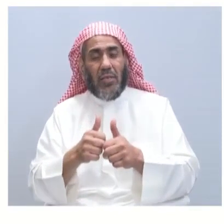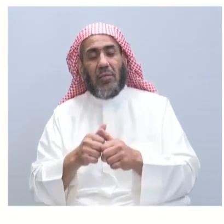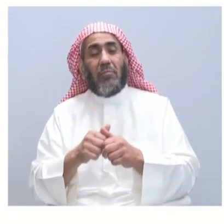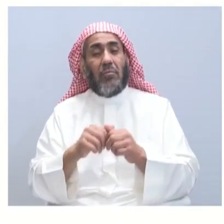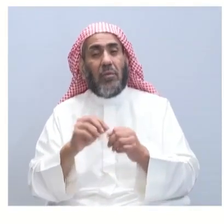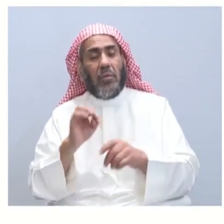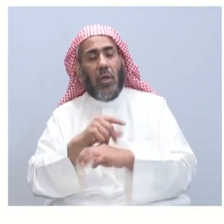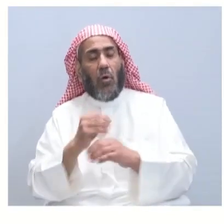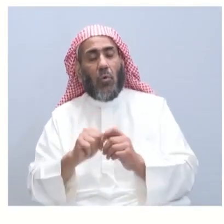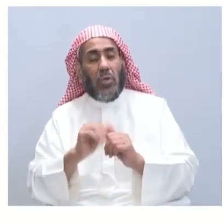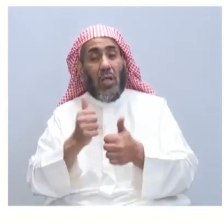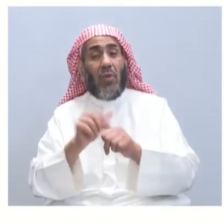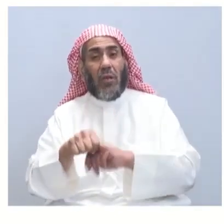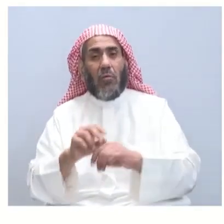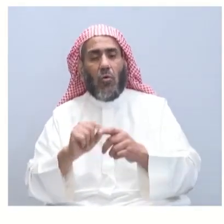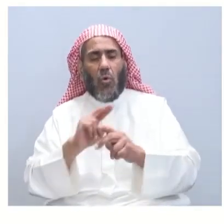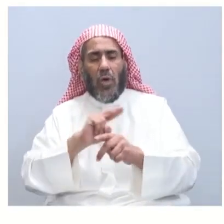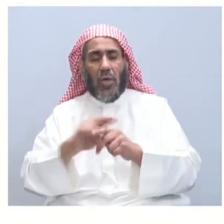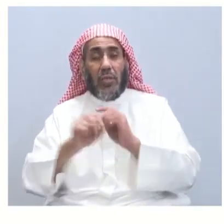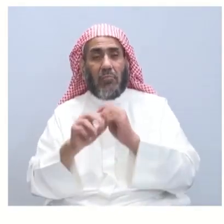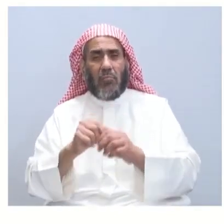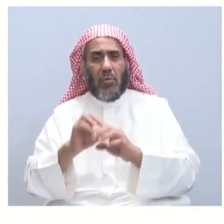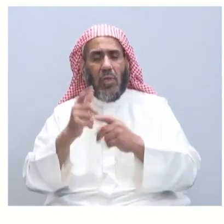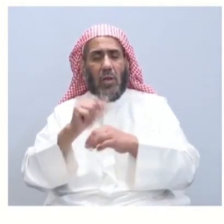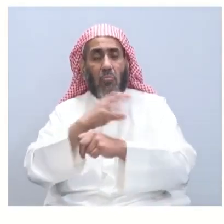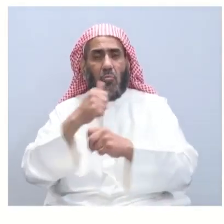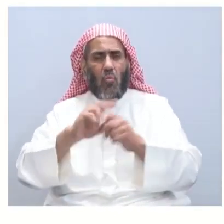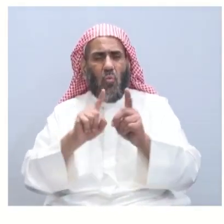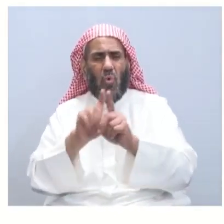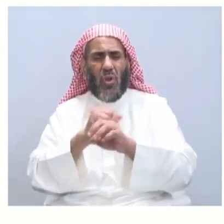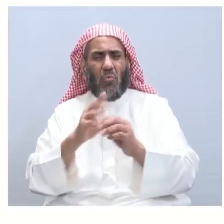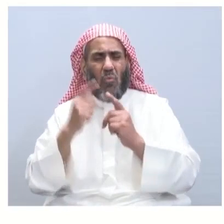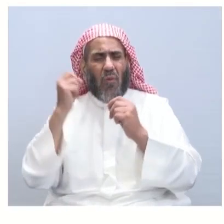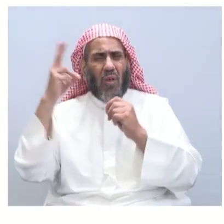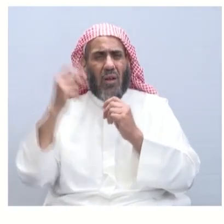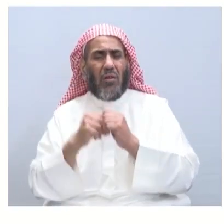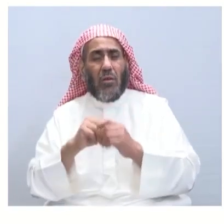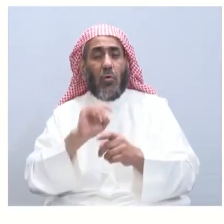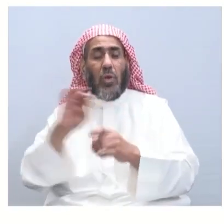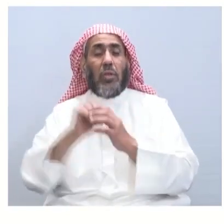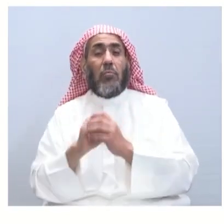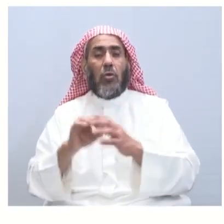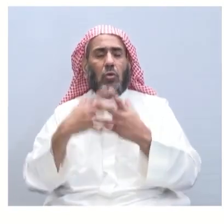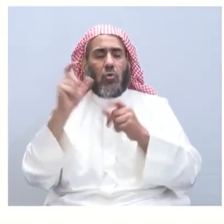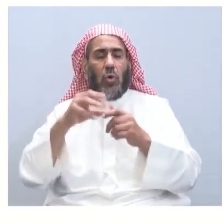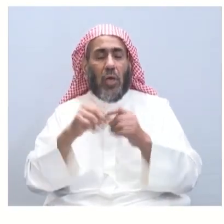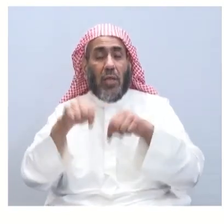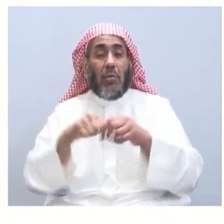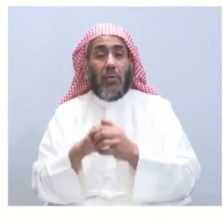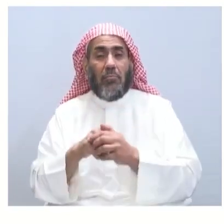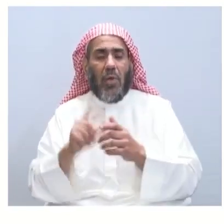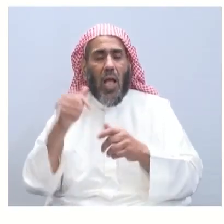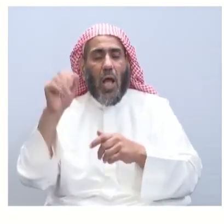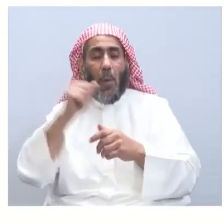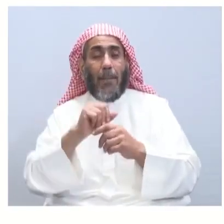ودافع عنها وذكر ذلك ورد على العارضين والمناوئين لافكار والرد عليها شعراء هذه المرحله